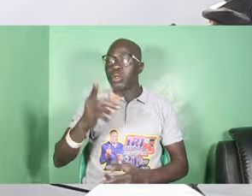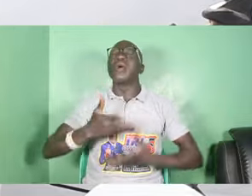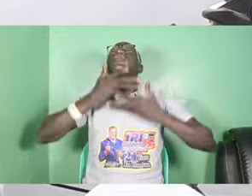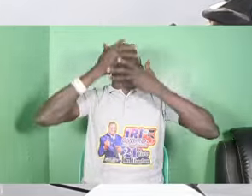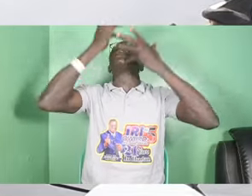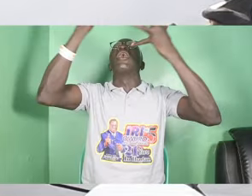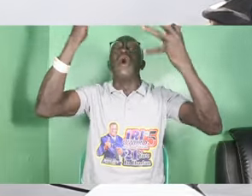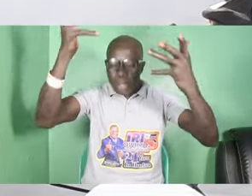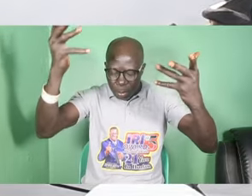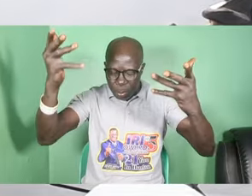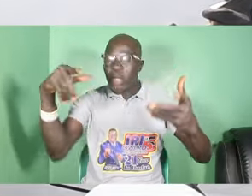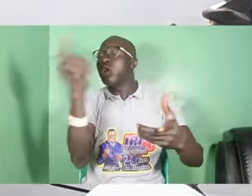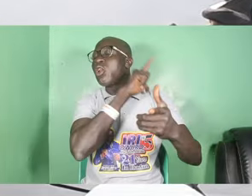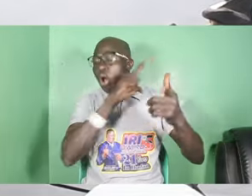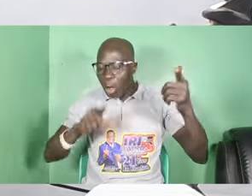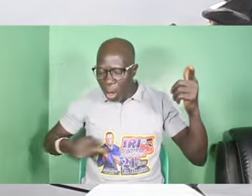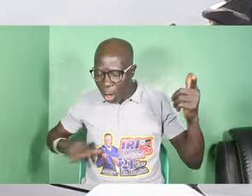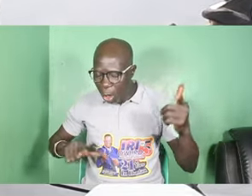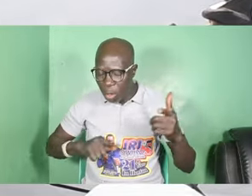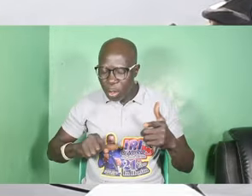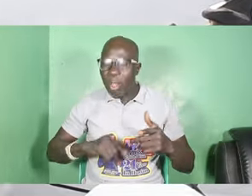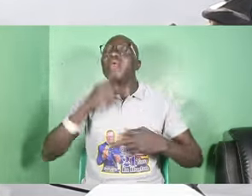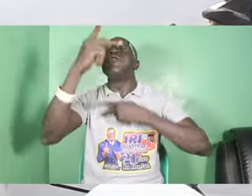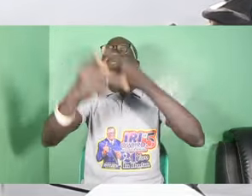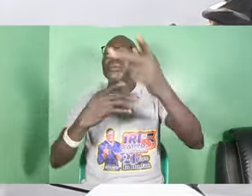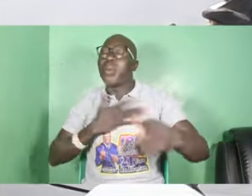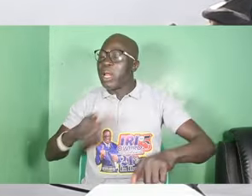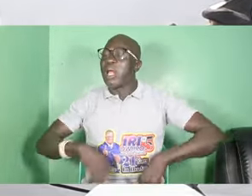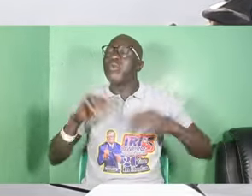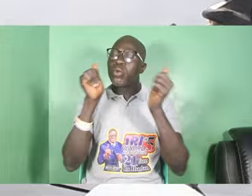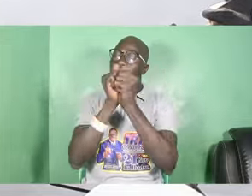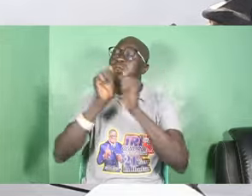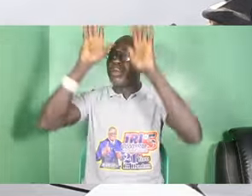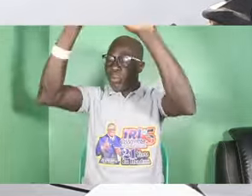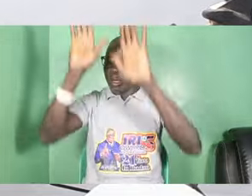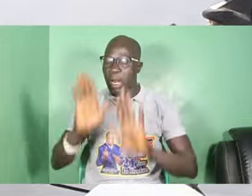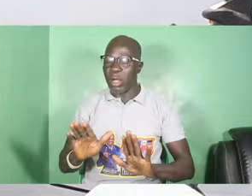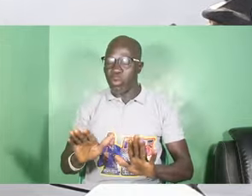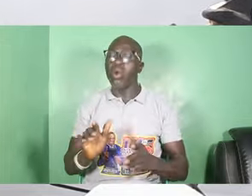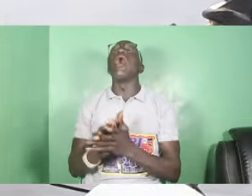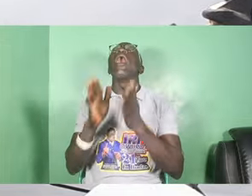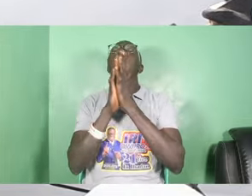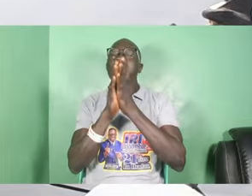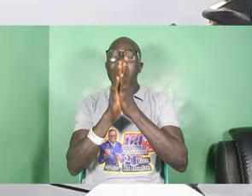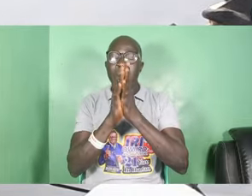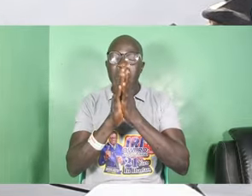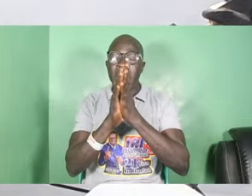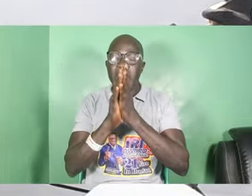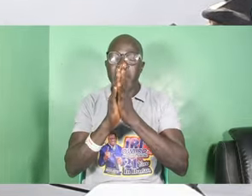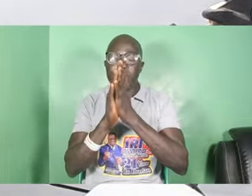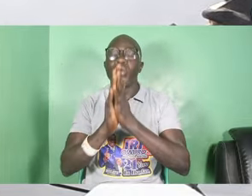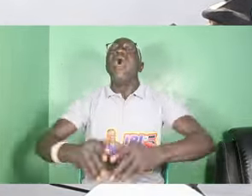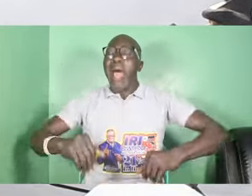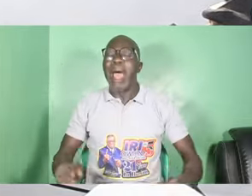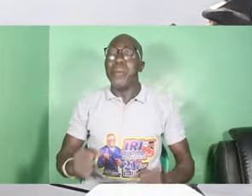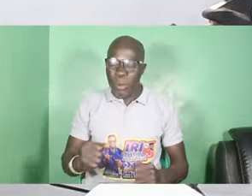ara olúwa fi ìyanu bẹ ayé mi wò oyà àdúrà. Orúkọ